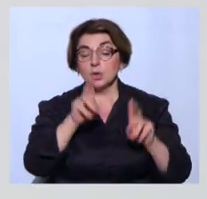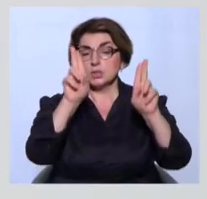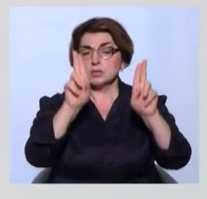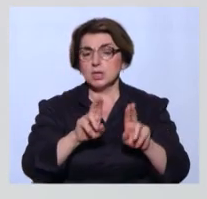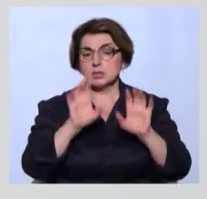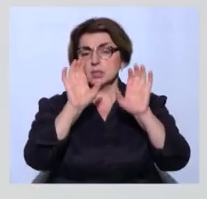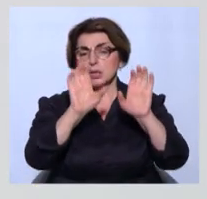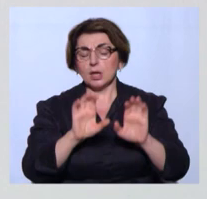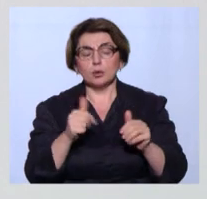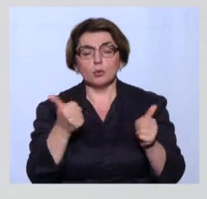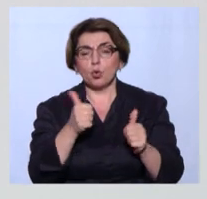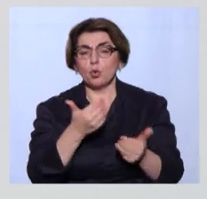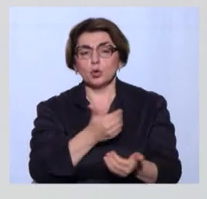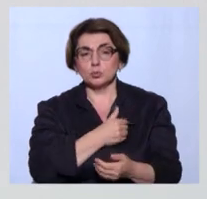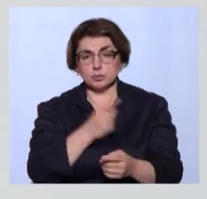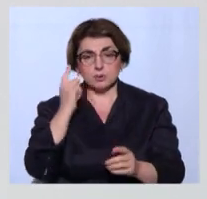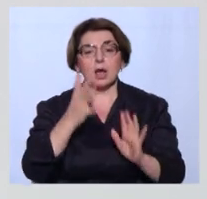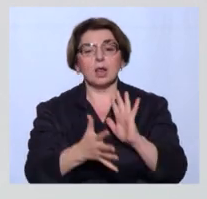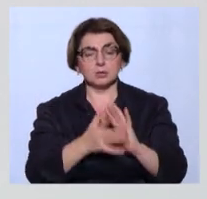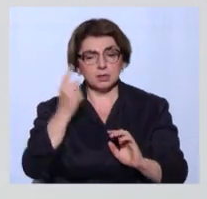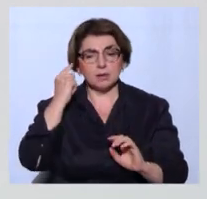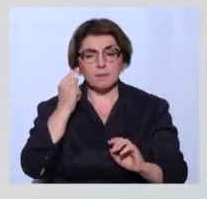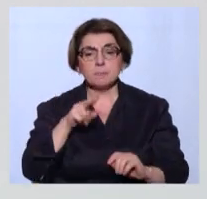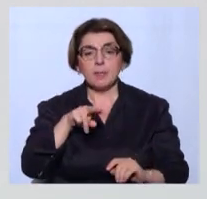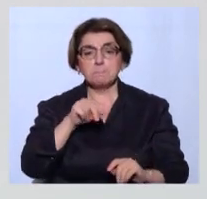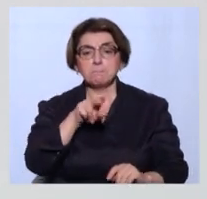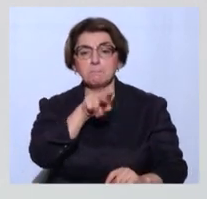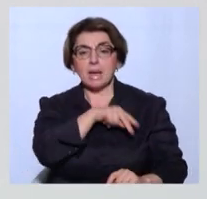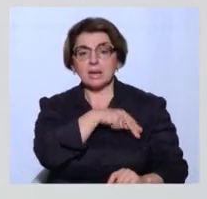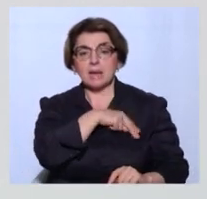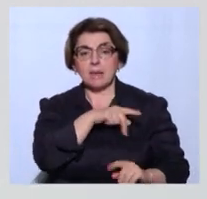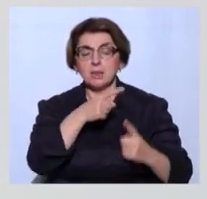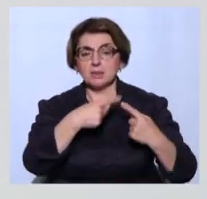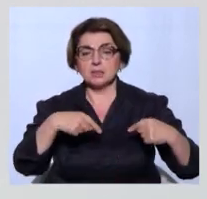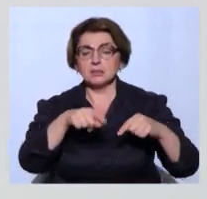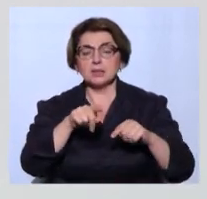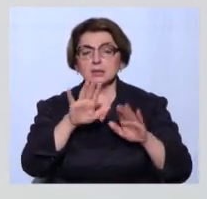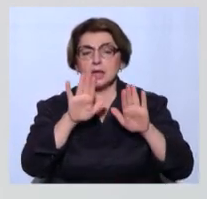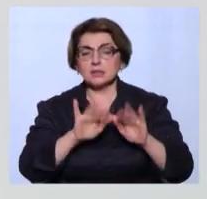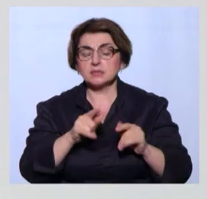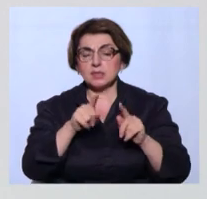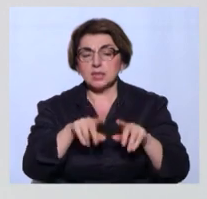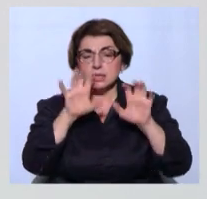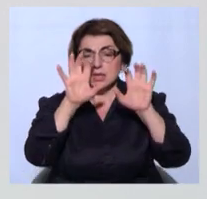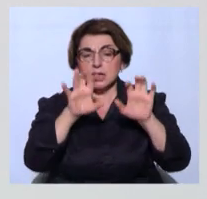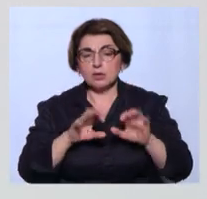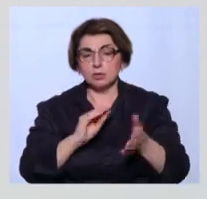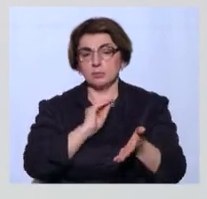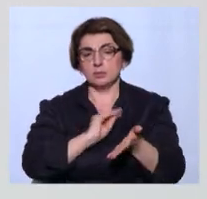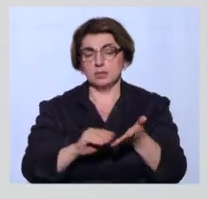წესები უნდათ რომ ჰქონდეთ. თქვენ ალბათ გაგიგიათ პარლამენტი. პარლამენტი არის ის ადგილი, სადაც იბადება ეს